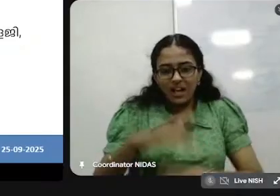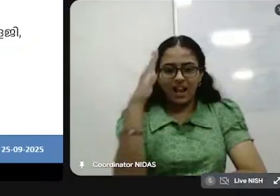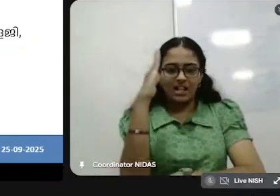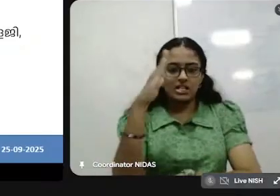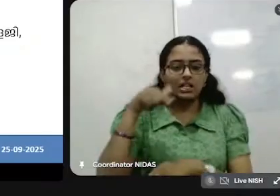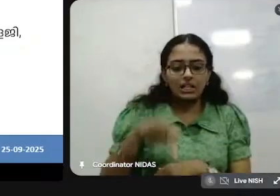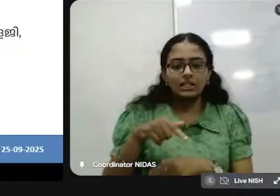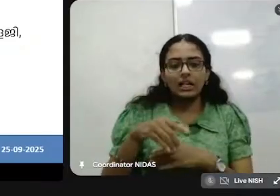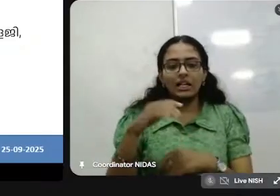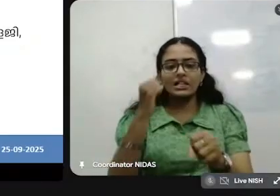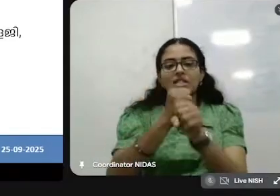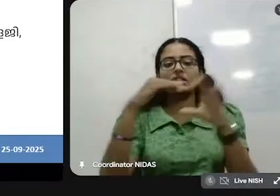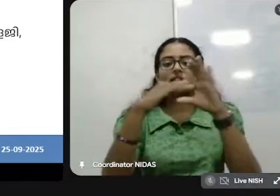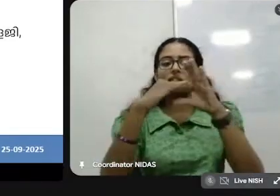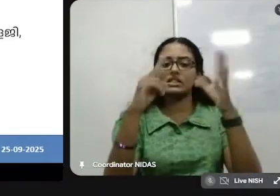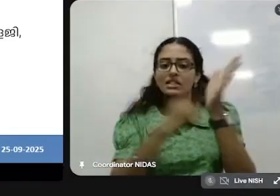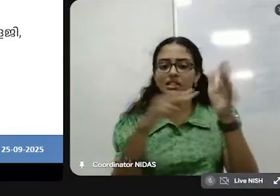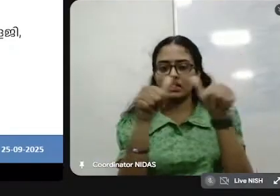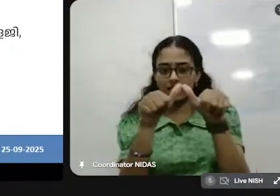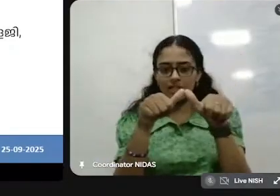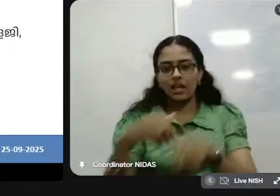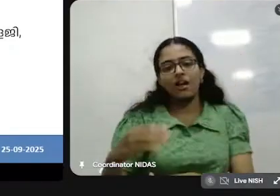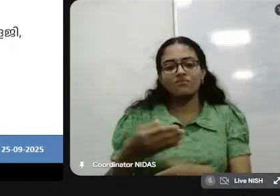ജീന മാത്യു മാഡത്തിനെ ക്ഷണിച്ചു.